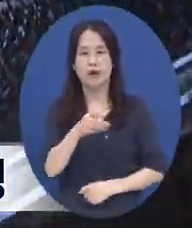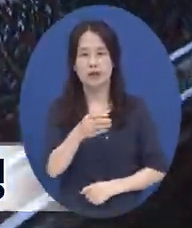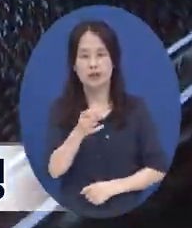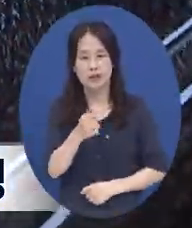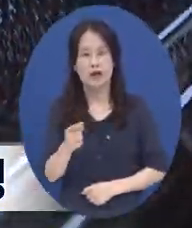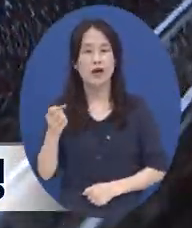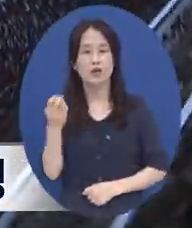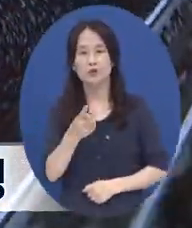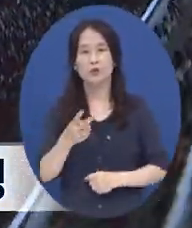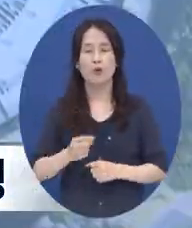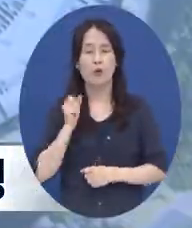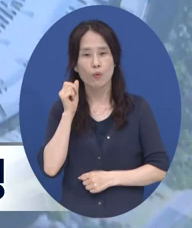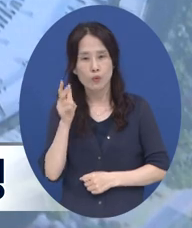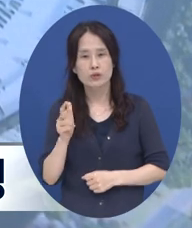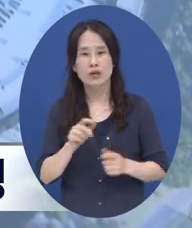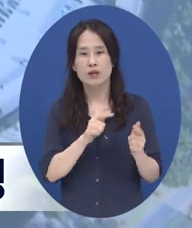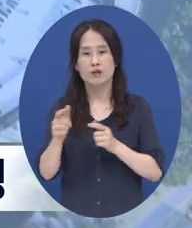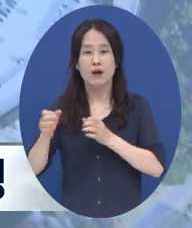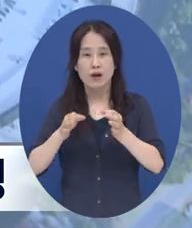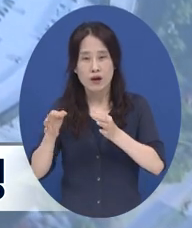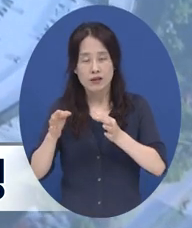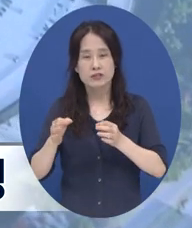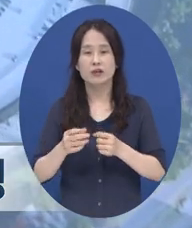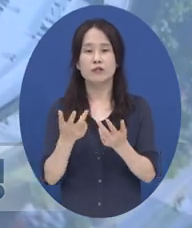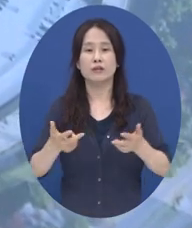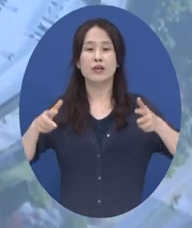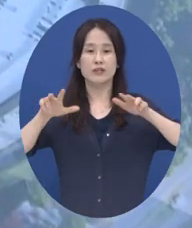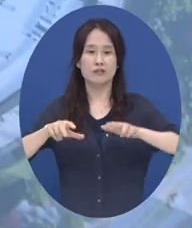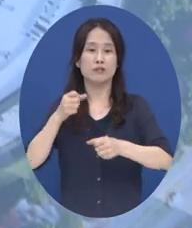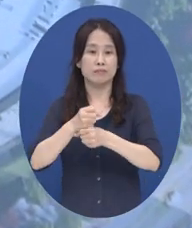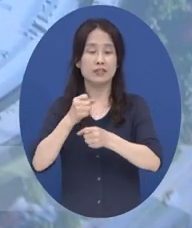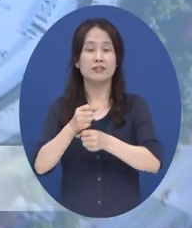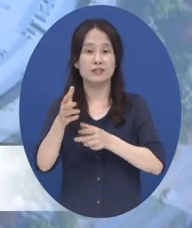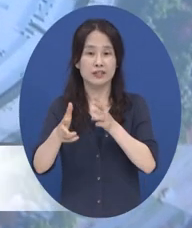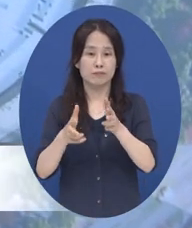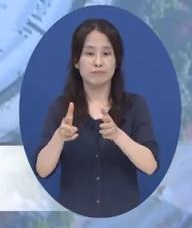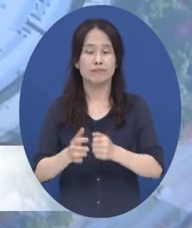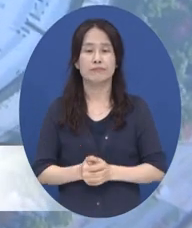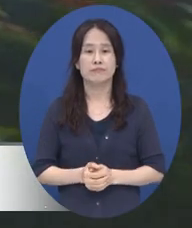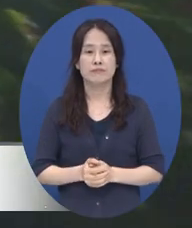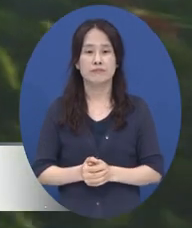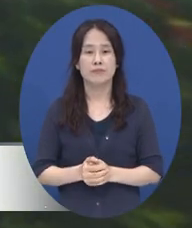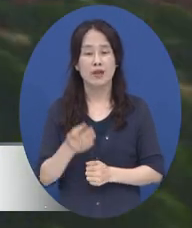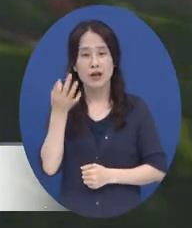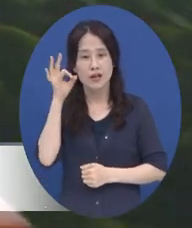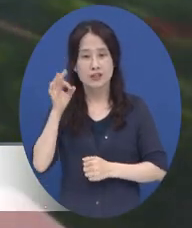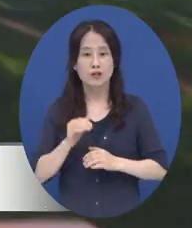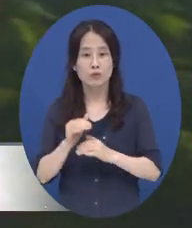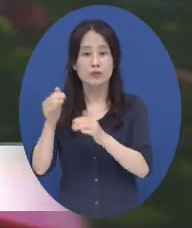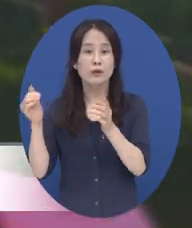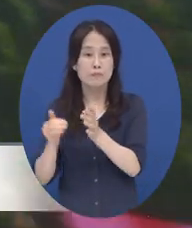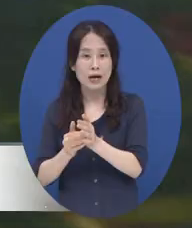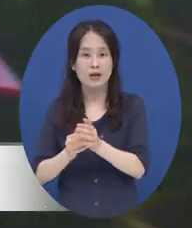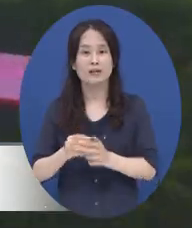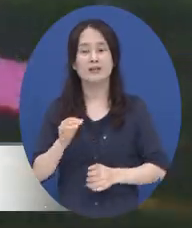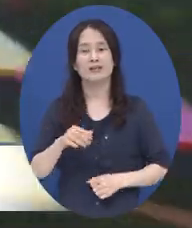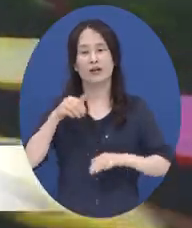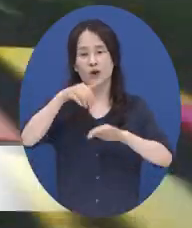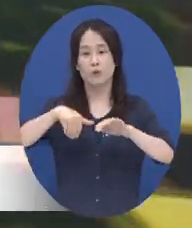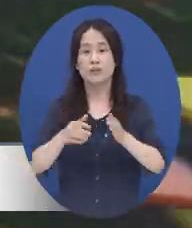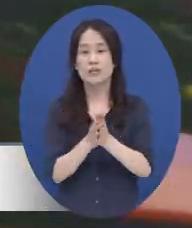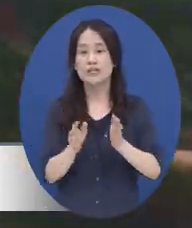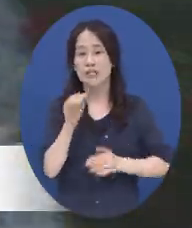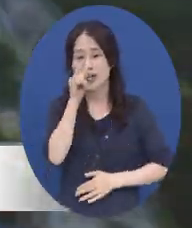테마파크와 상업시설, 호텔 등 한류 콘텐츠 파크를 조성하는 사업입니다. 건축 인허가 절차가 완료되는 대로 아레나 착공에